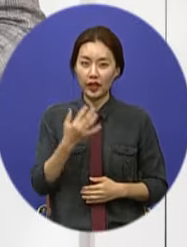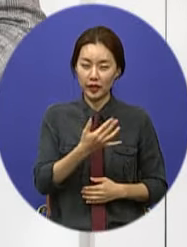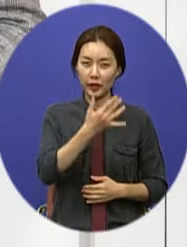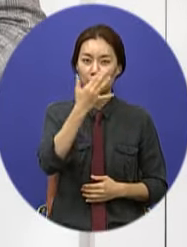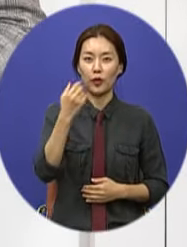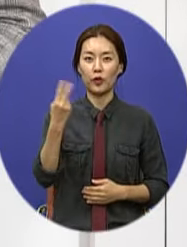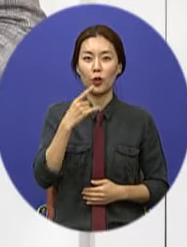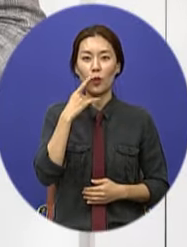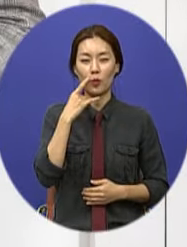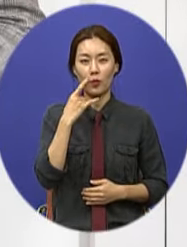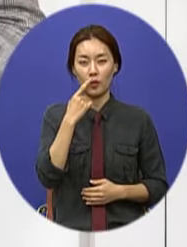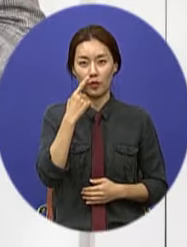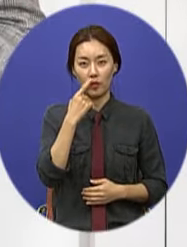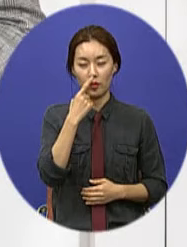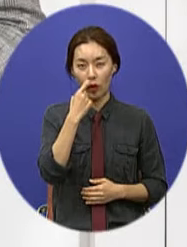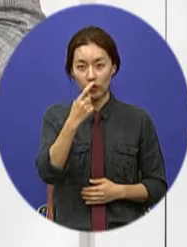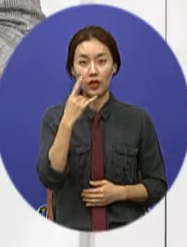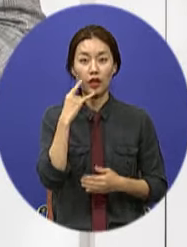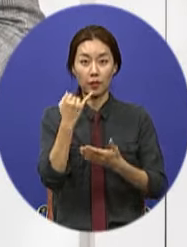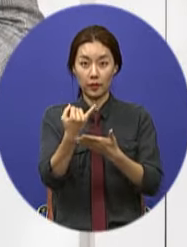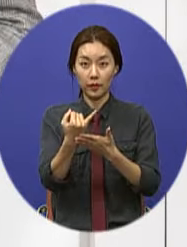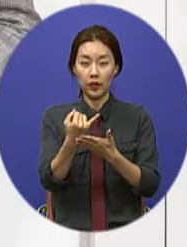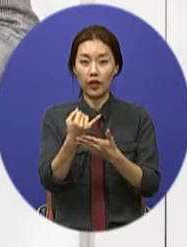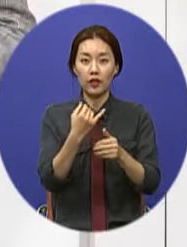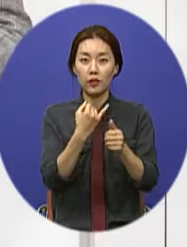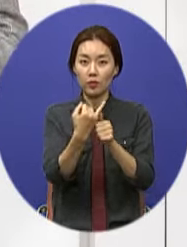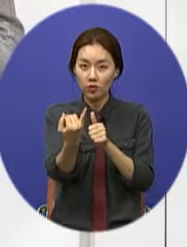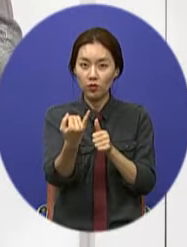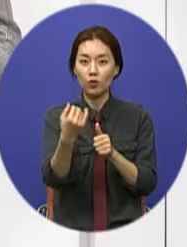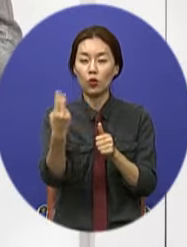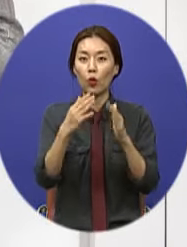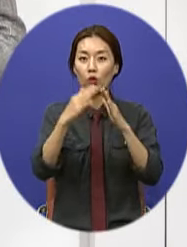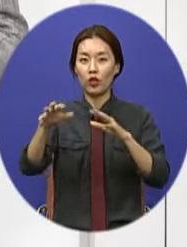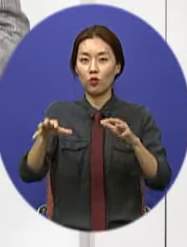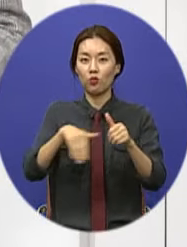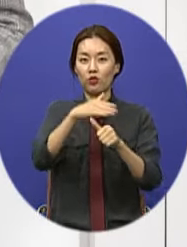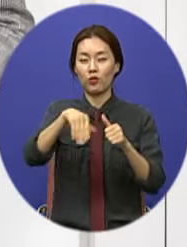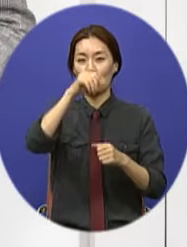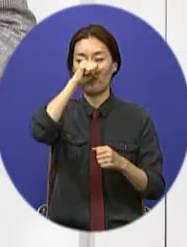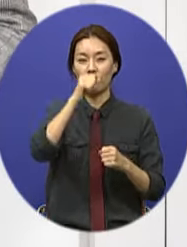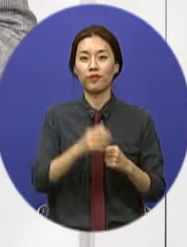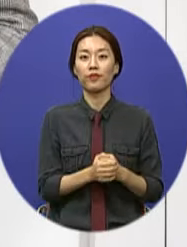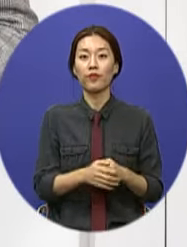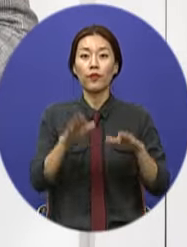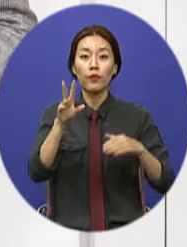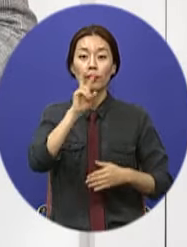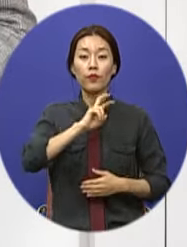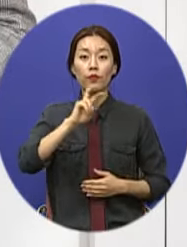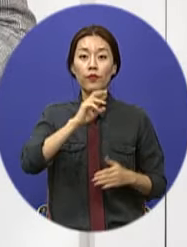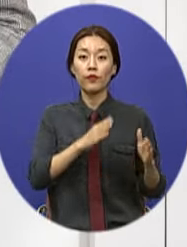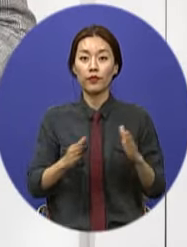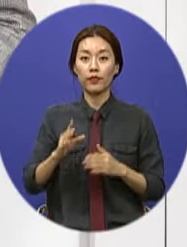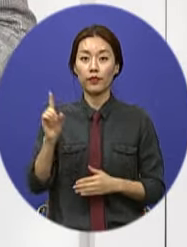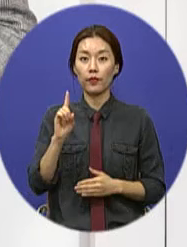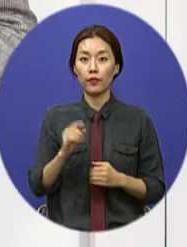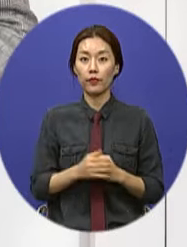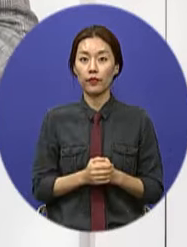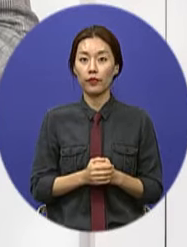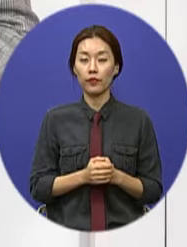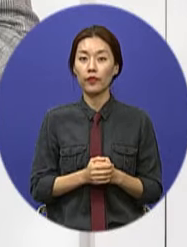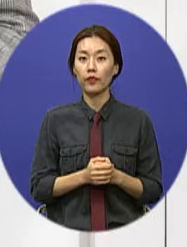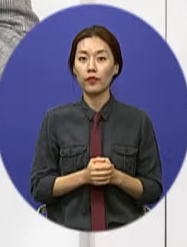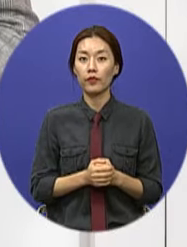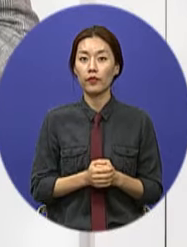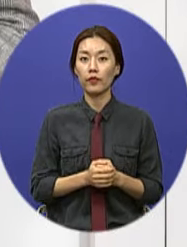그리고 멋진 아내분하고 네. 이웃분까지 아주 분위기 좋은데. 자 오늘 노래는 뭐 하실 거예요? 예, 김용님